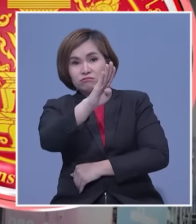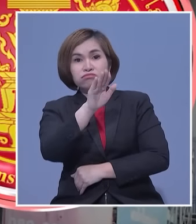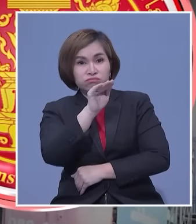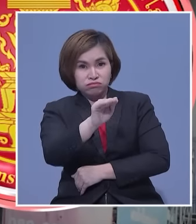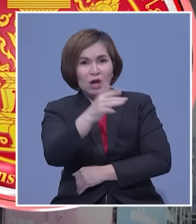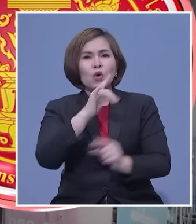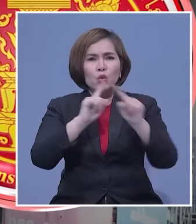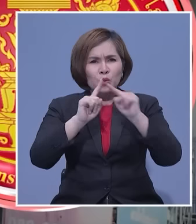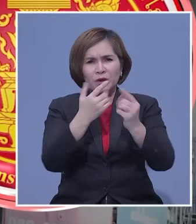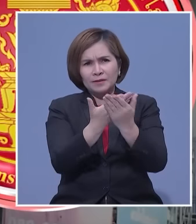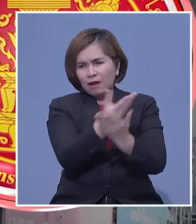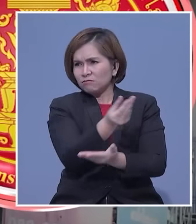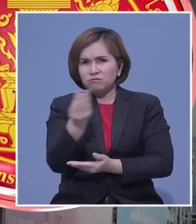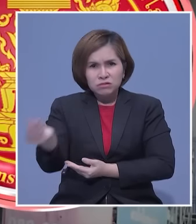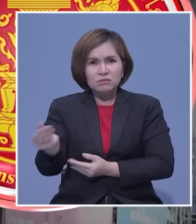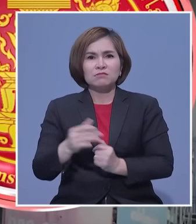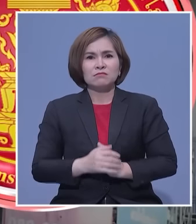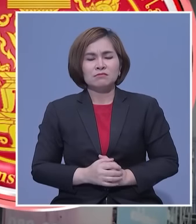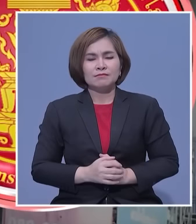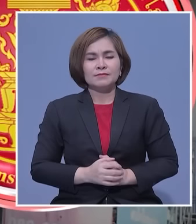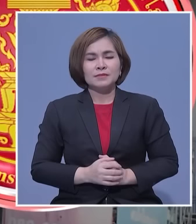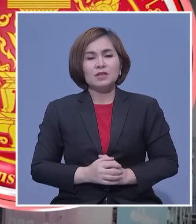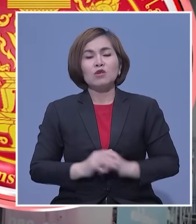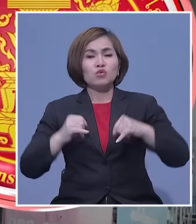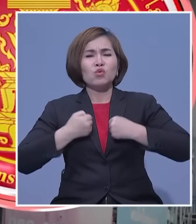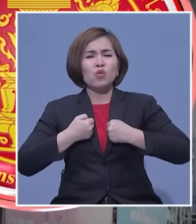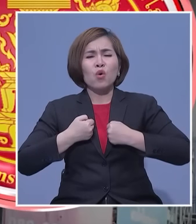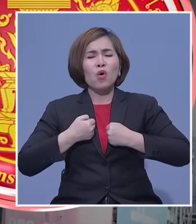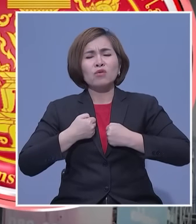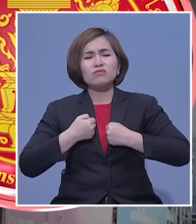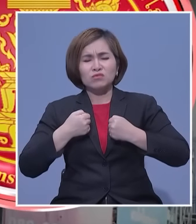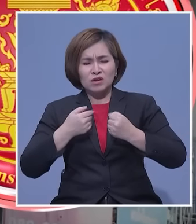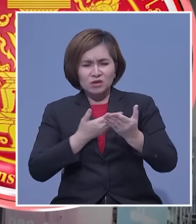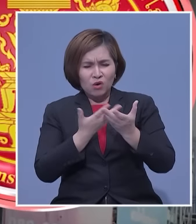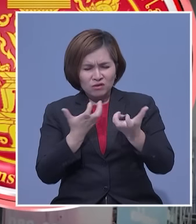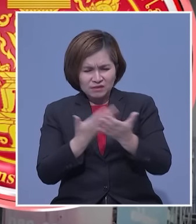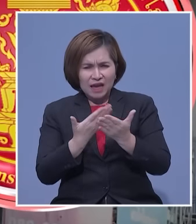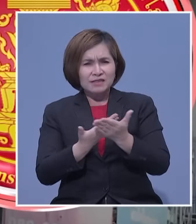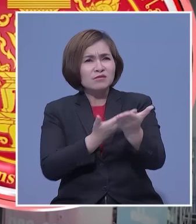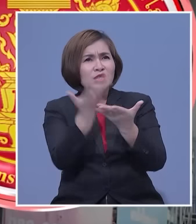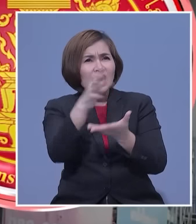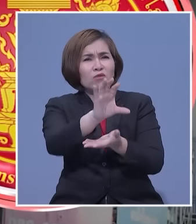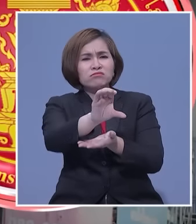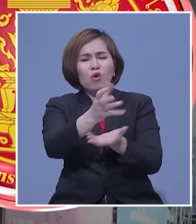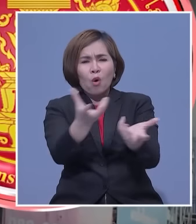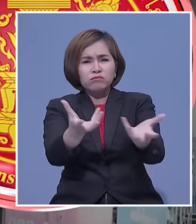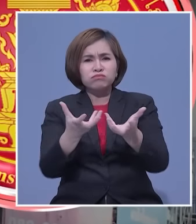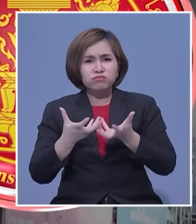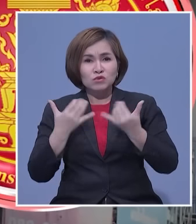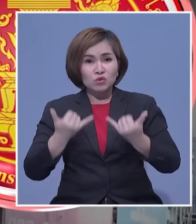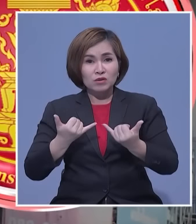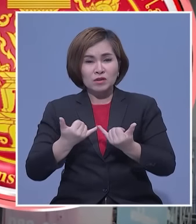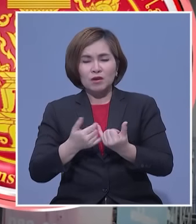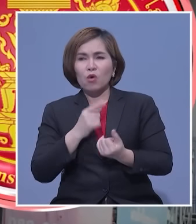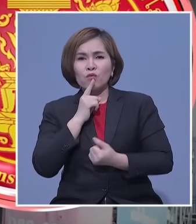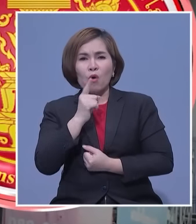กล่าวและไกล่เกลี่ยให้คืนเงินบางส่วนกับผู้เสียหายแล้วแต่ผู้เสียหายที่เป็นผู้บริโภคที่ซื้อสินค้าจากบริษัทนี้ไปโดยตรงยังไม่มีใครเข้า